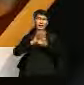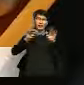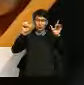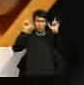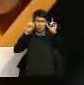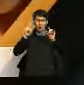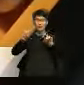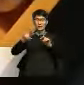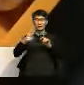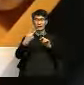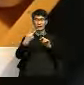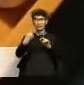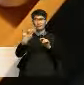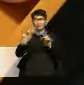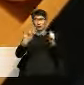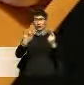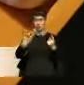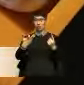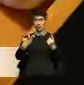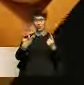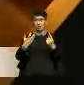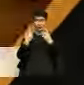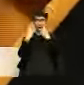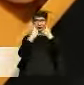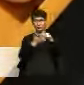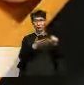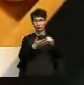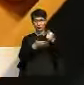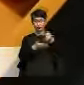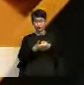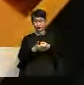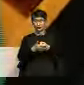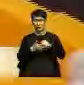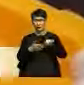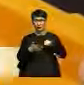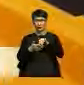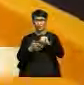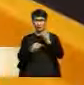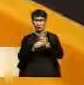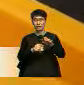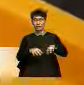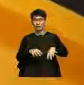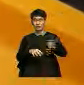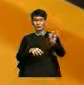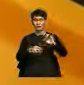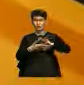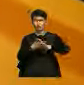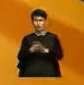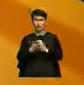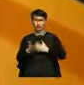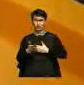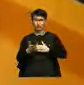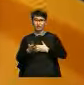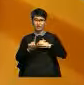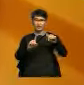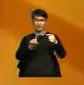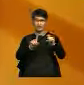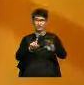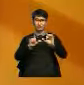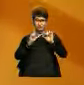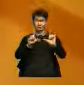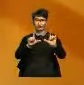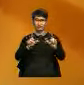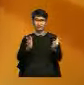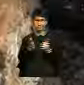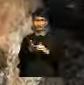천연기념물 제218호로 지정했습니다. 곤충 가운데 처음이고 환경부 역시 멸종위기 야생생물 1급으로